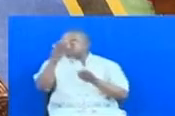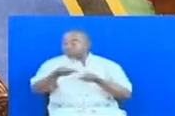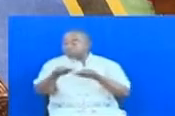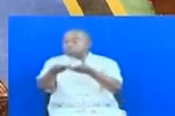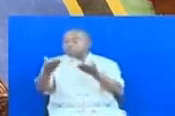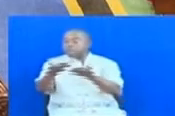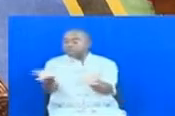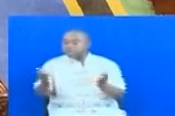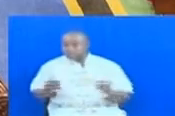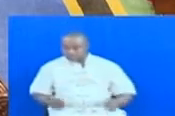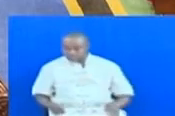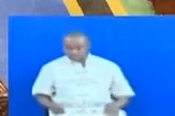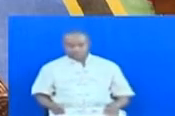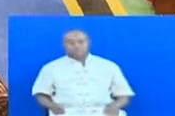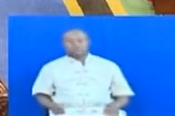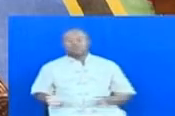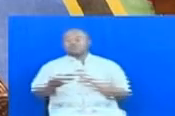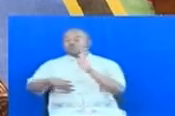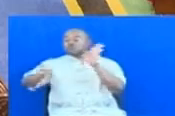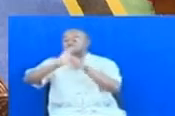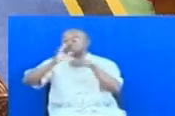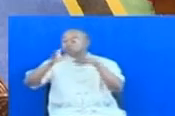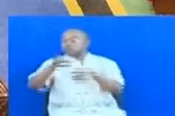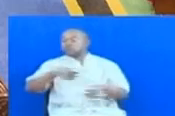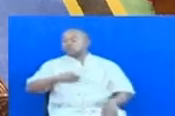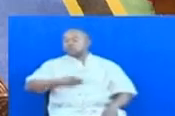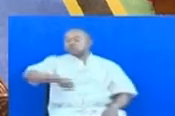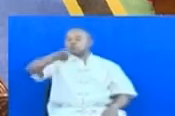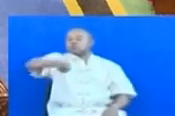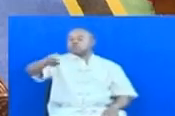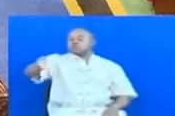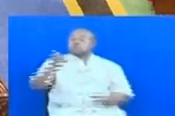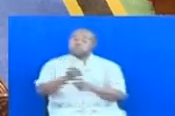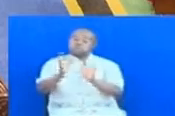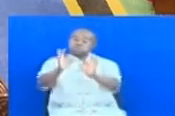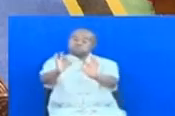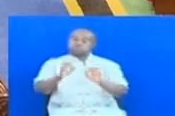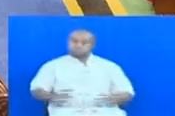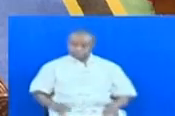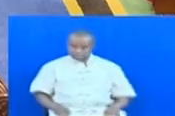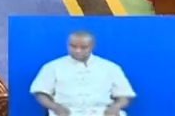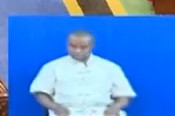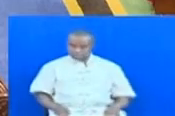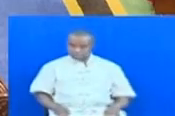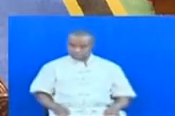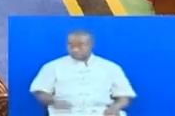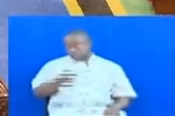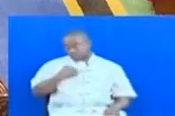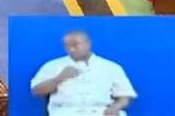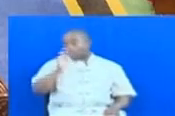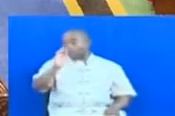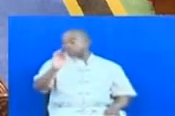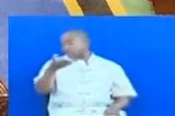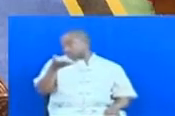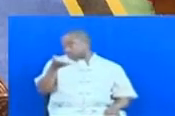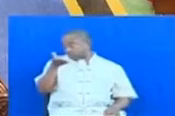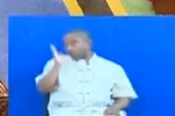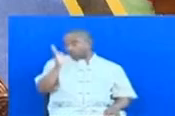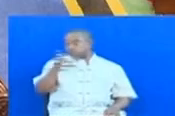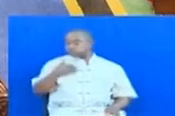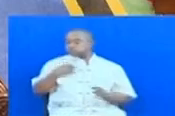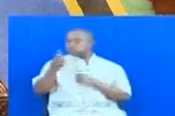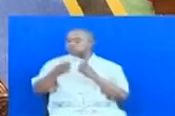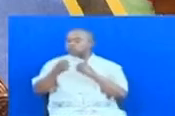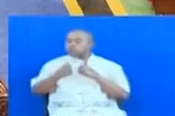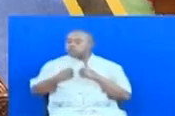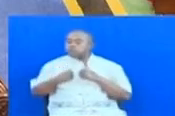Mwenyekiti wa kamati, nikupongeze sana kwa hii kazi kubwa na kamati yako. Naomba nikuhakikishie ni kwamba serikali kwa jukumu letu tutaendelea kutekeleza